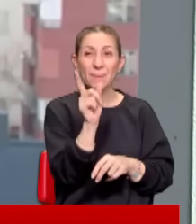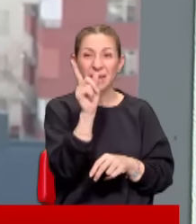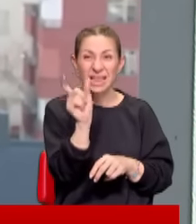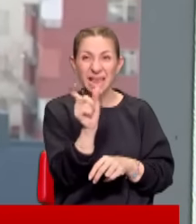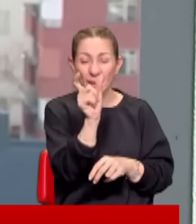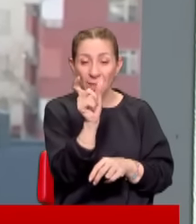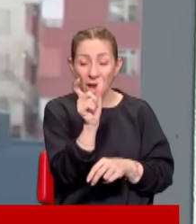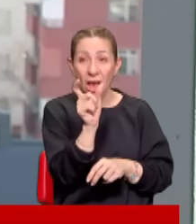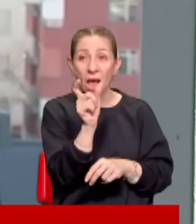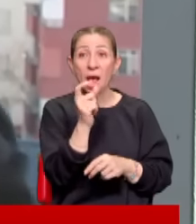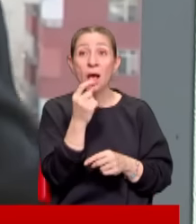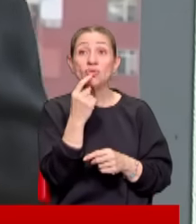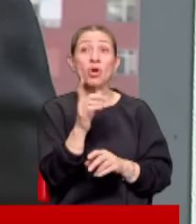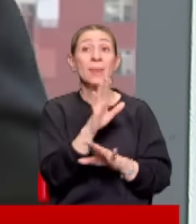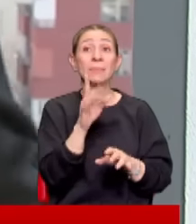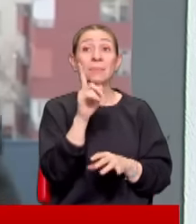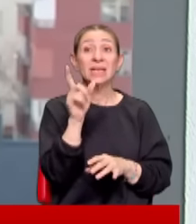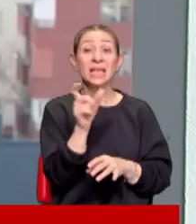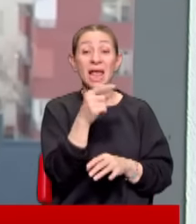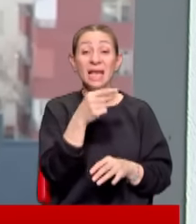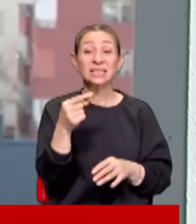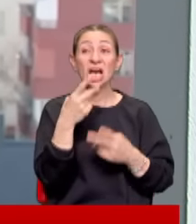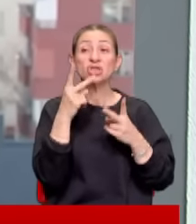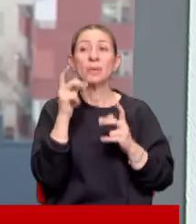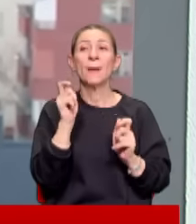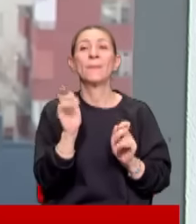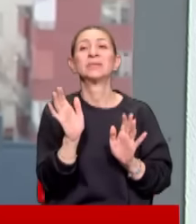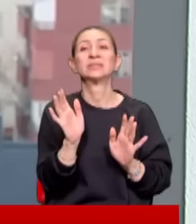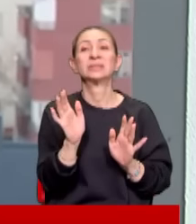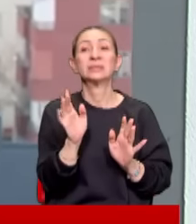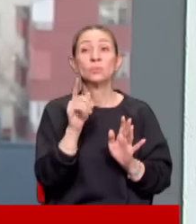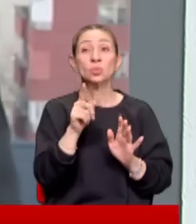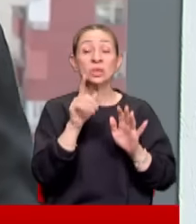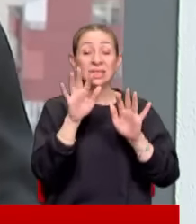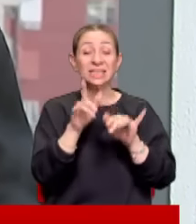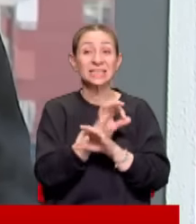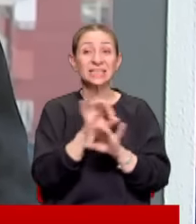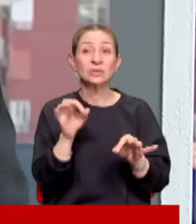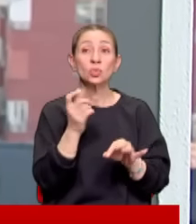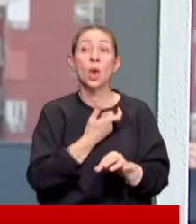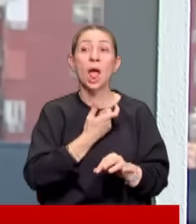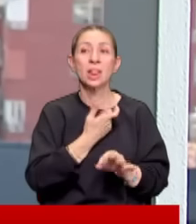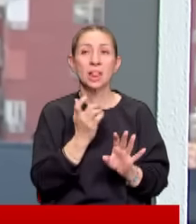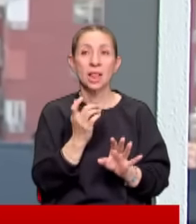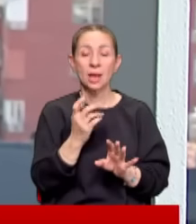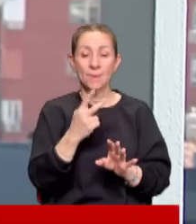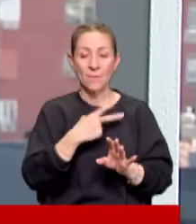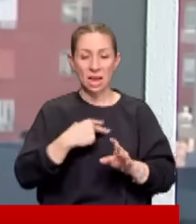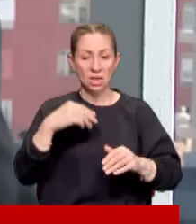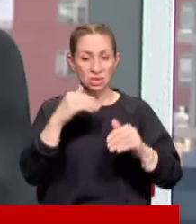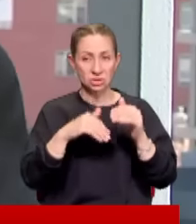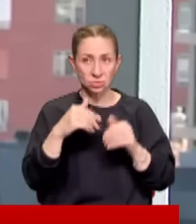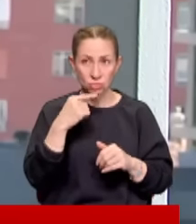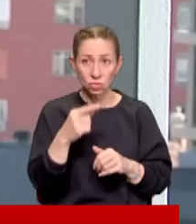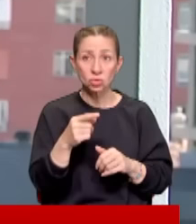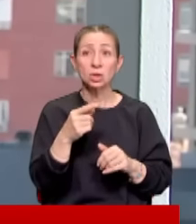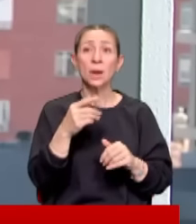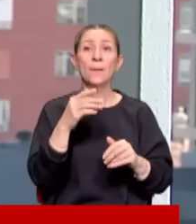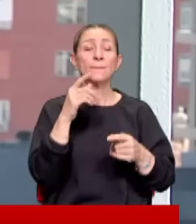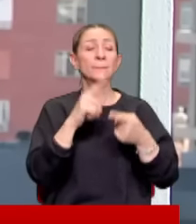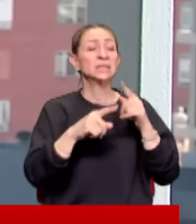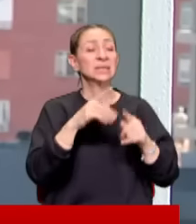kelime mübalağa edemezsiniz, bir kelime eksik beyanda bulunamazsınız. Bu yazısız kuraldır. Yani yerel yönetimden mi sorumlusunuz? Neyse o. Parti